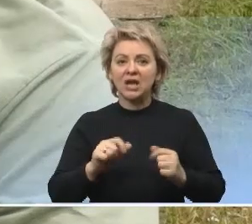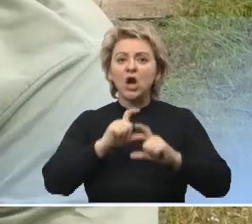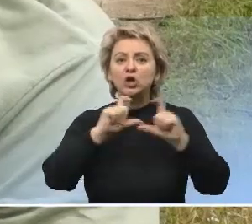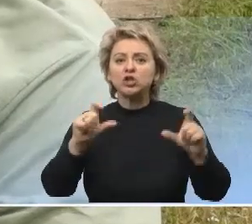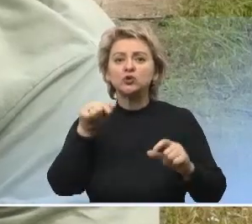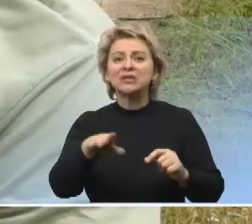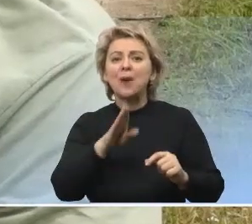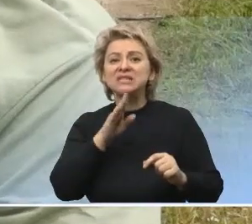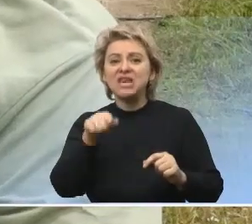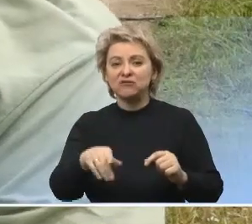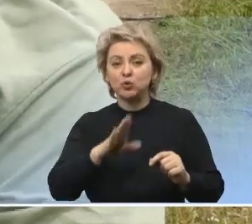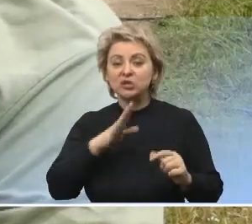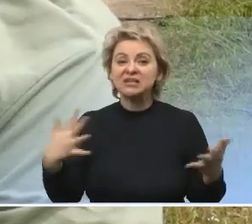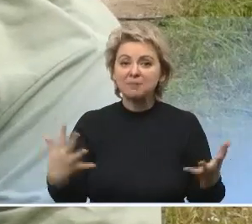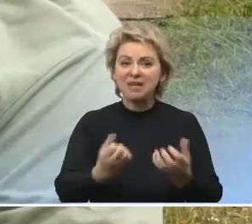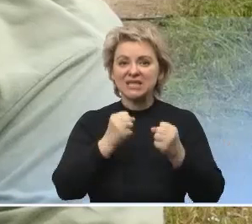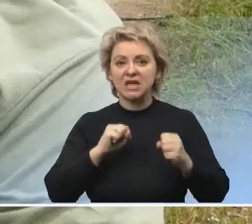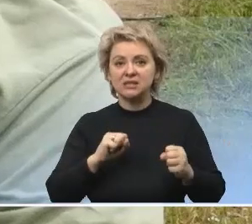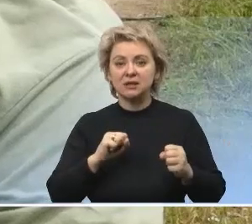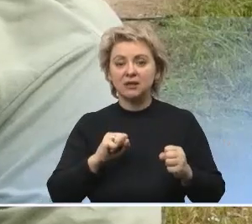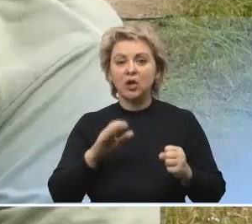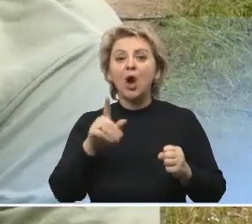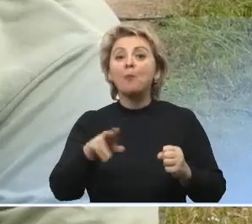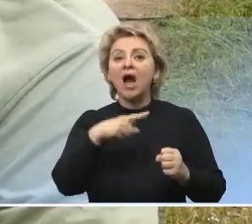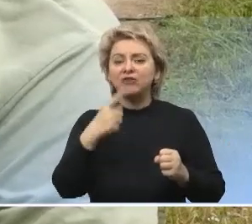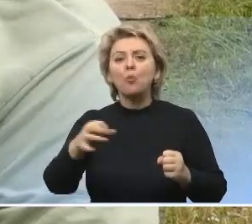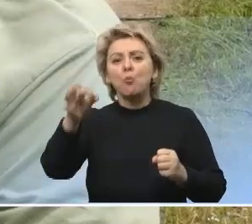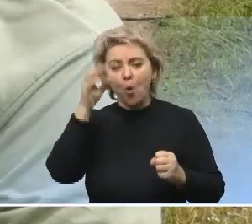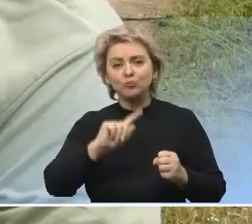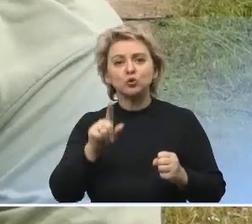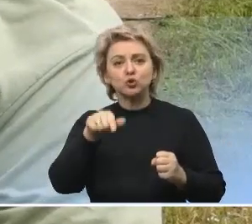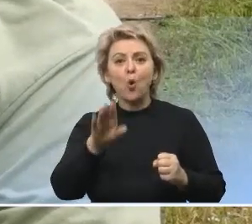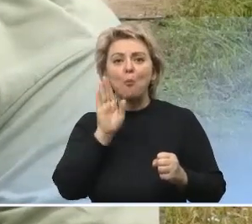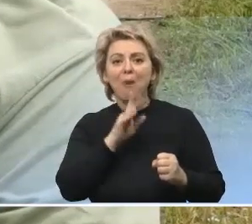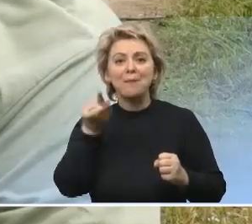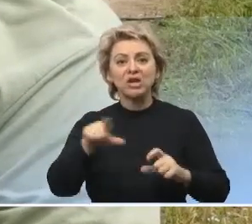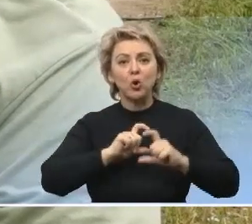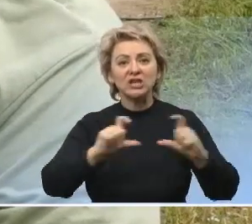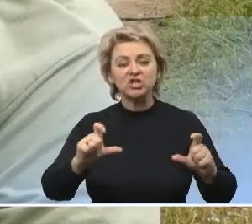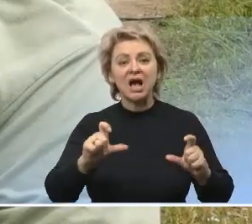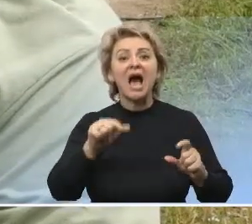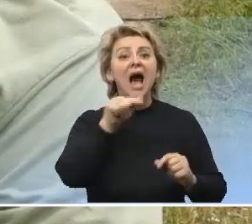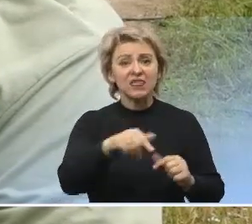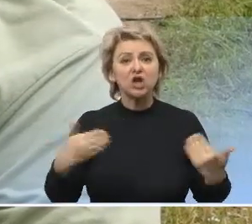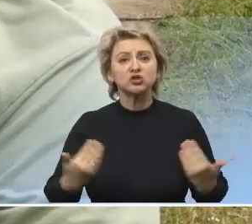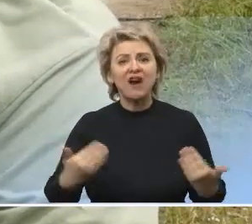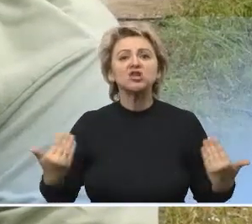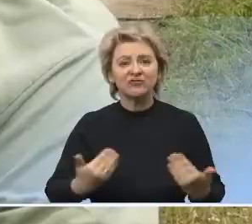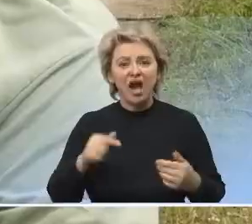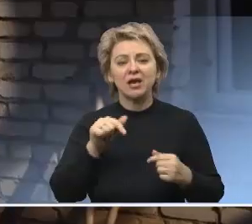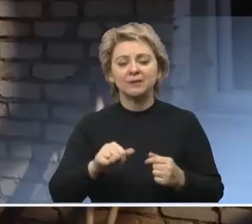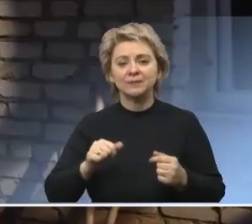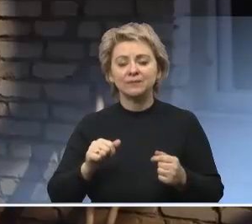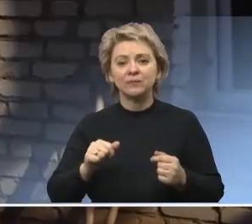Кричу, говорит, там девочку, девочку спасайте. Вот, говорит, помню, что, говорит, мама ее кричала, что она живая, живая,